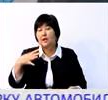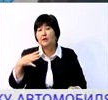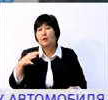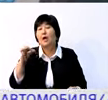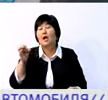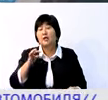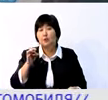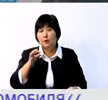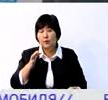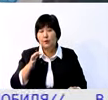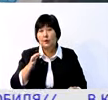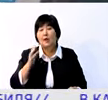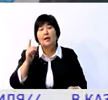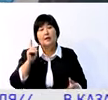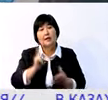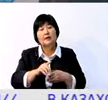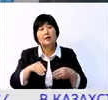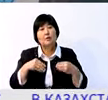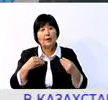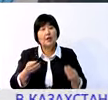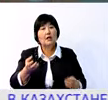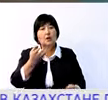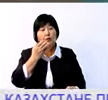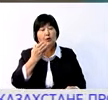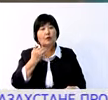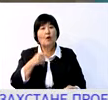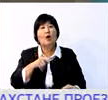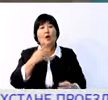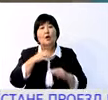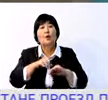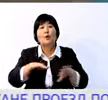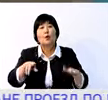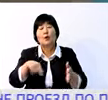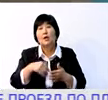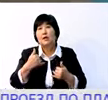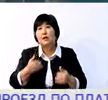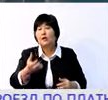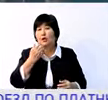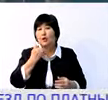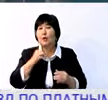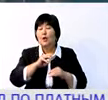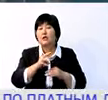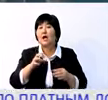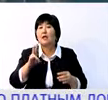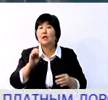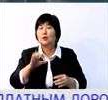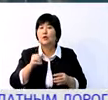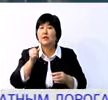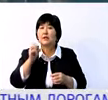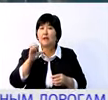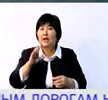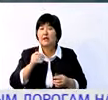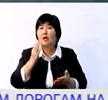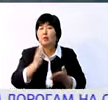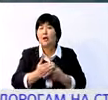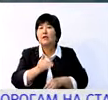к 15 октябрю должны подать тепло в горы. Неотъемлемая часть системы теплоснабжения – насосные станции, которые